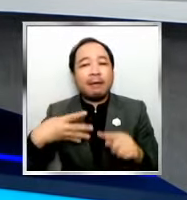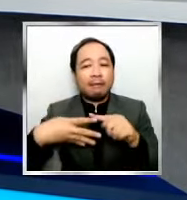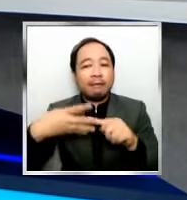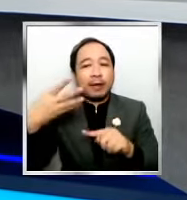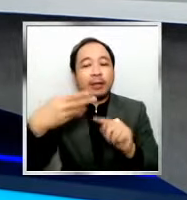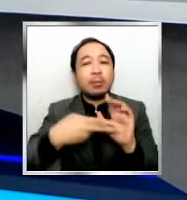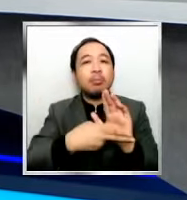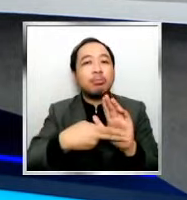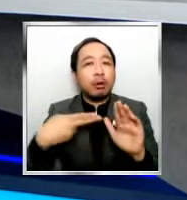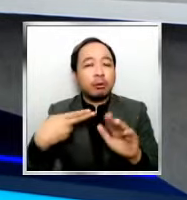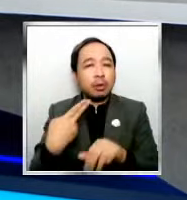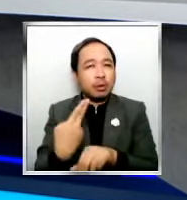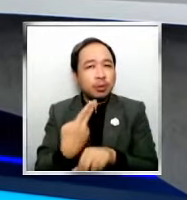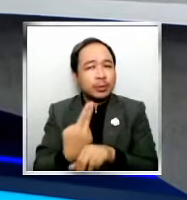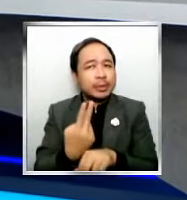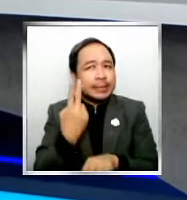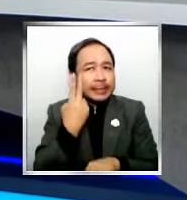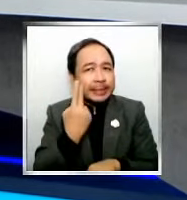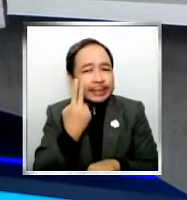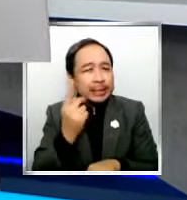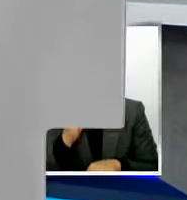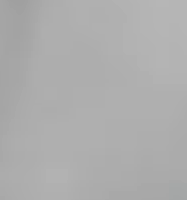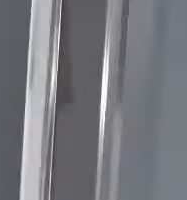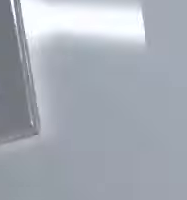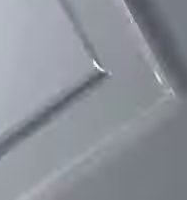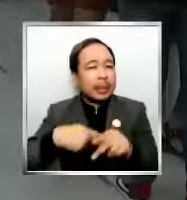ano ang mga yan sa pagtutok ni Cedric Castillo.